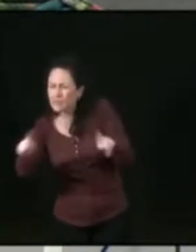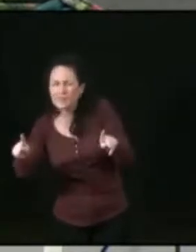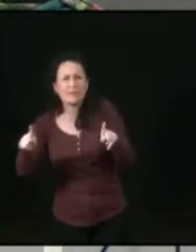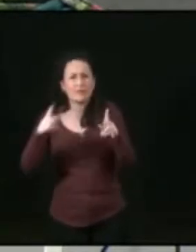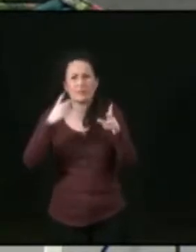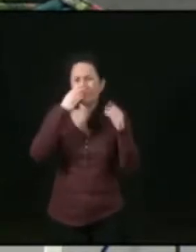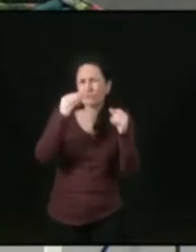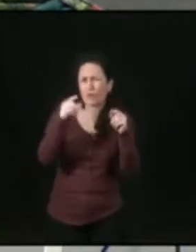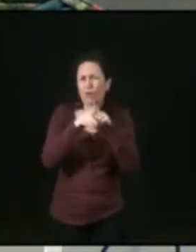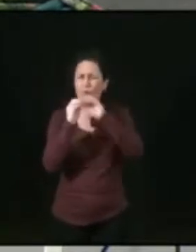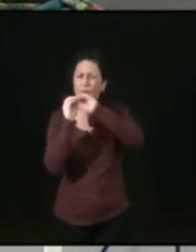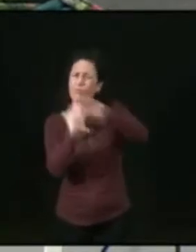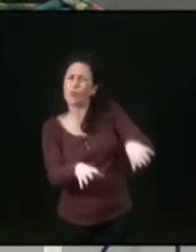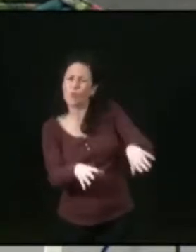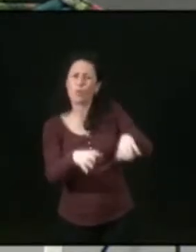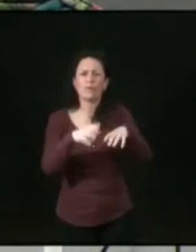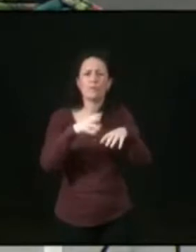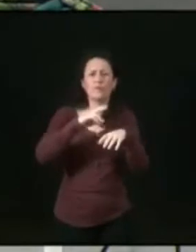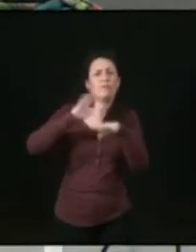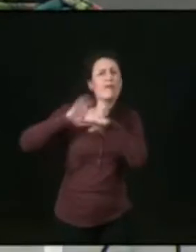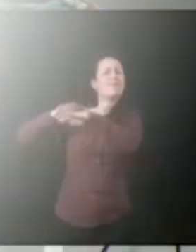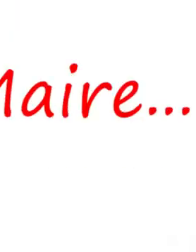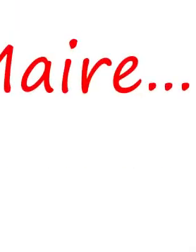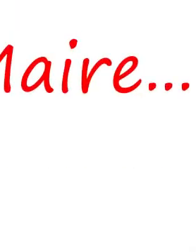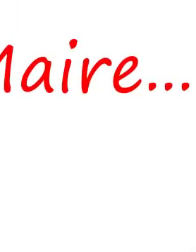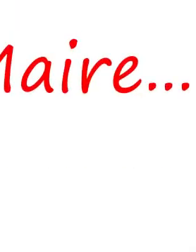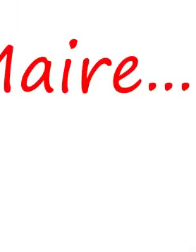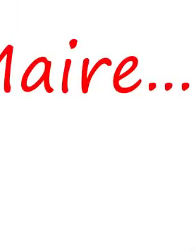ressenti d'abandon un petit peu dans le même temps d'autres quartiers de la ville.